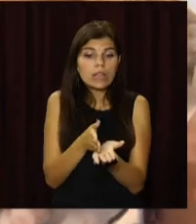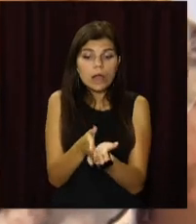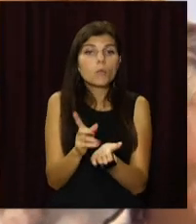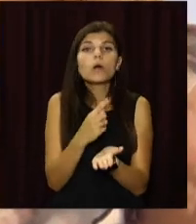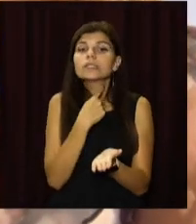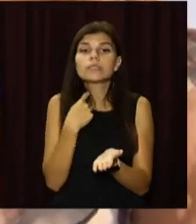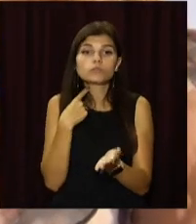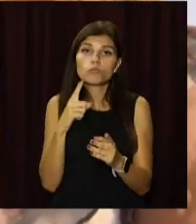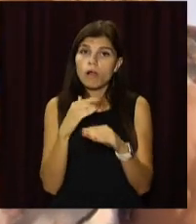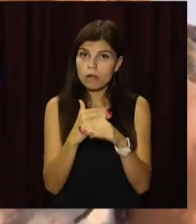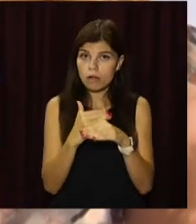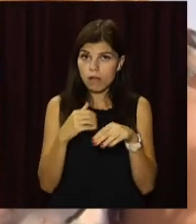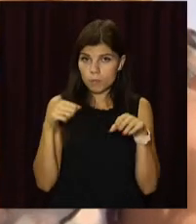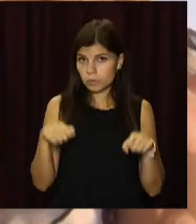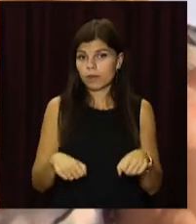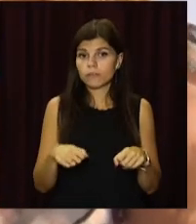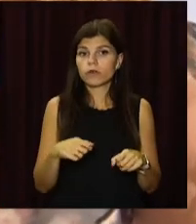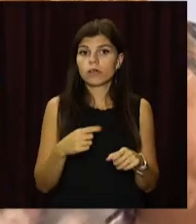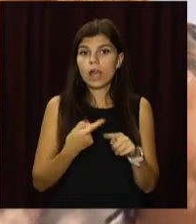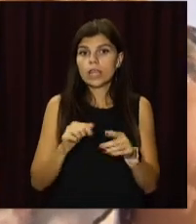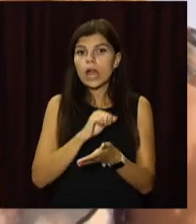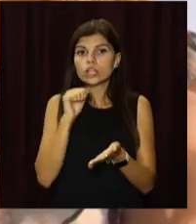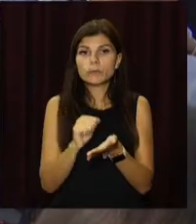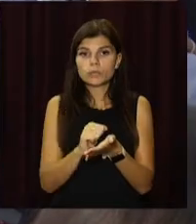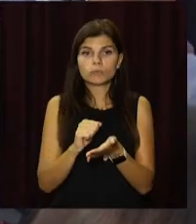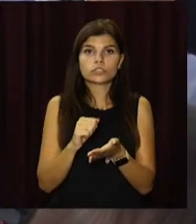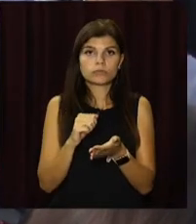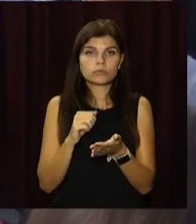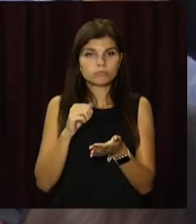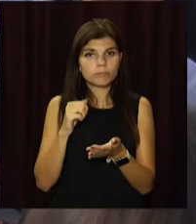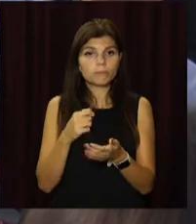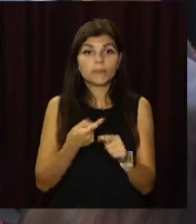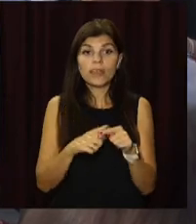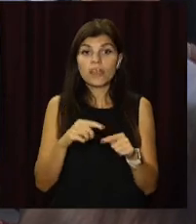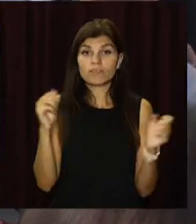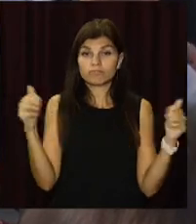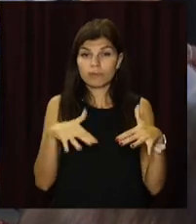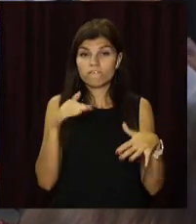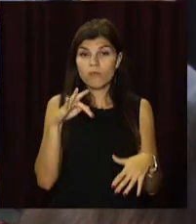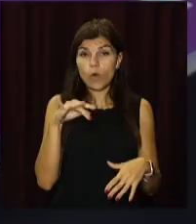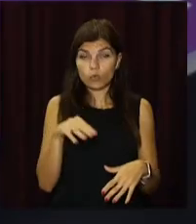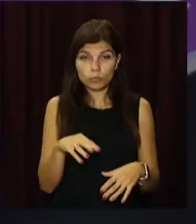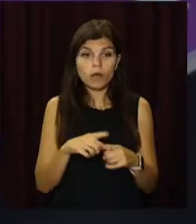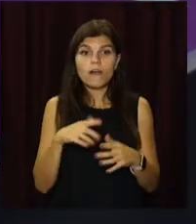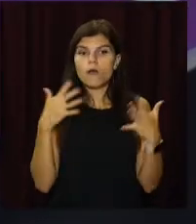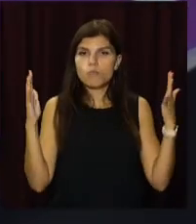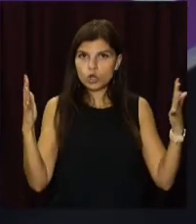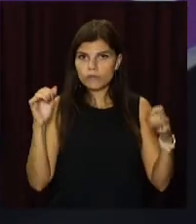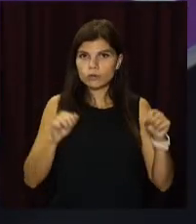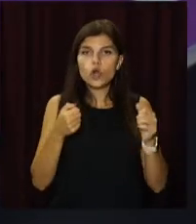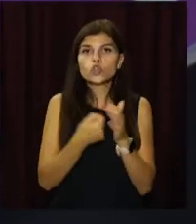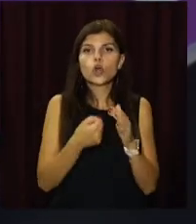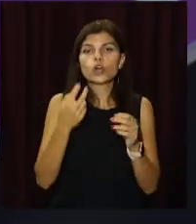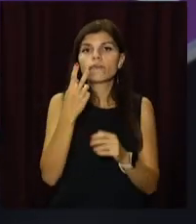забезпечення гендерної рівності – це демократичний розвиток країни. Всеукраїнський гендерний форум «Рівні права, великі можливості» триватиме до